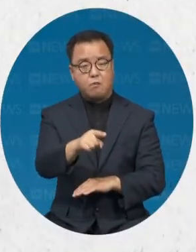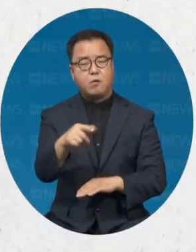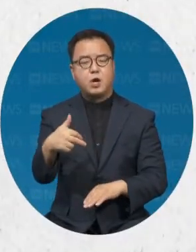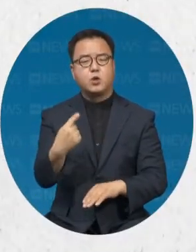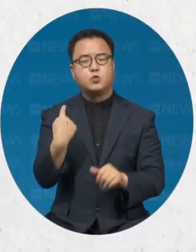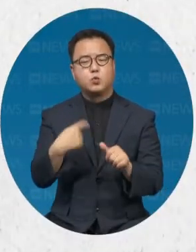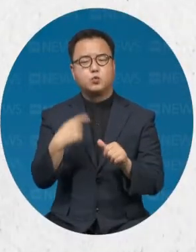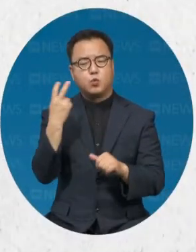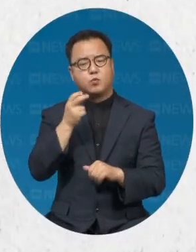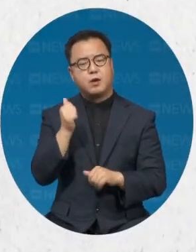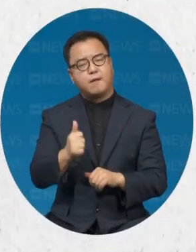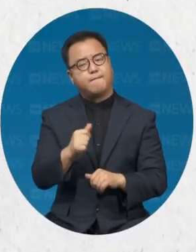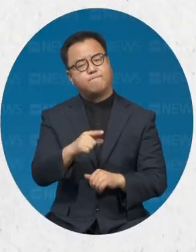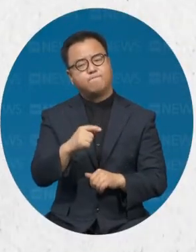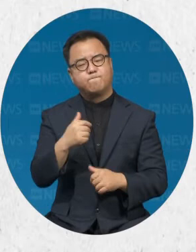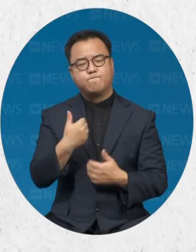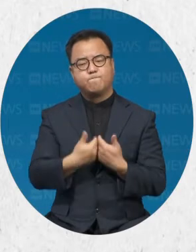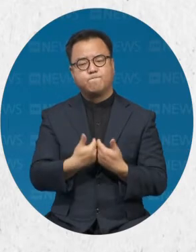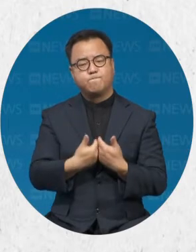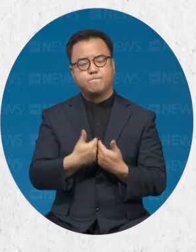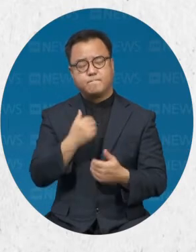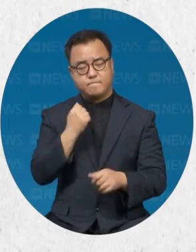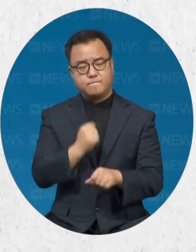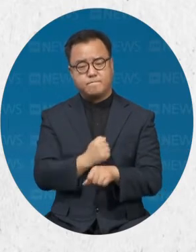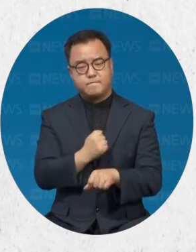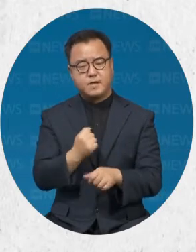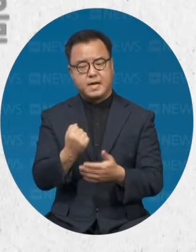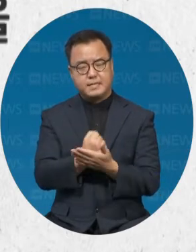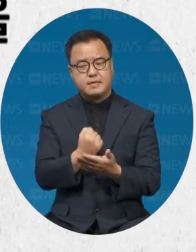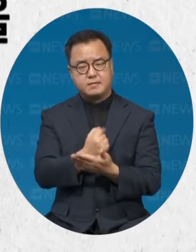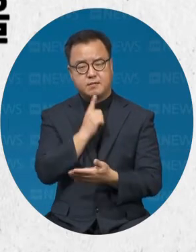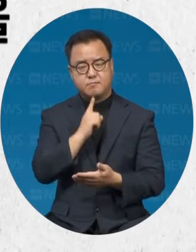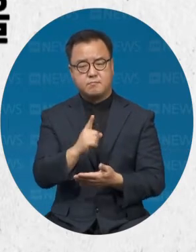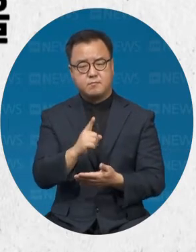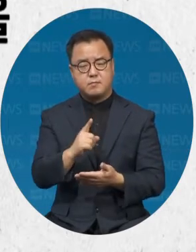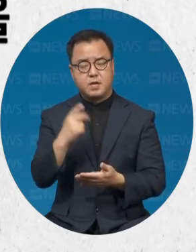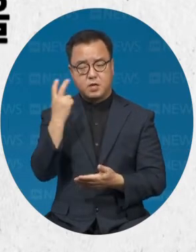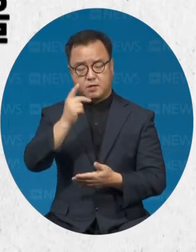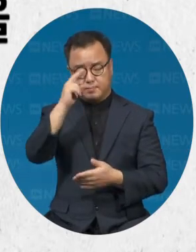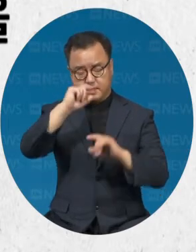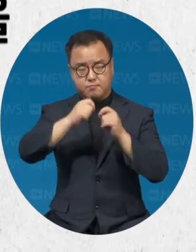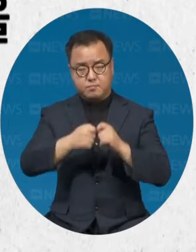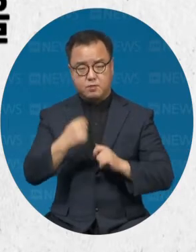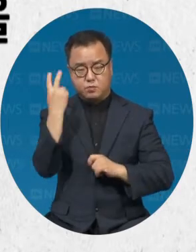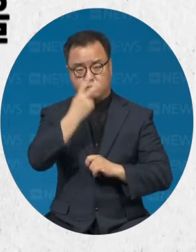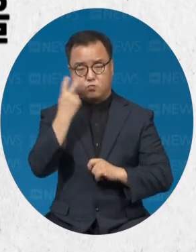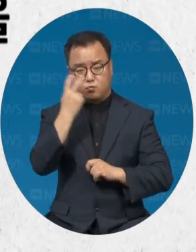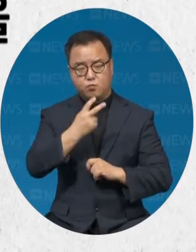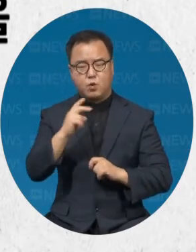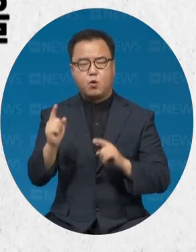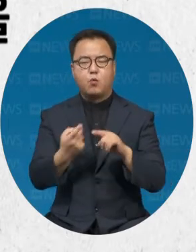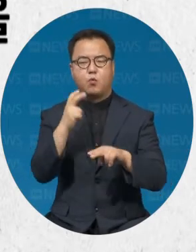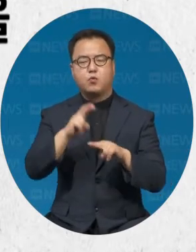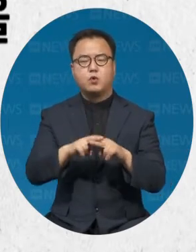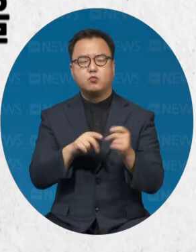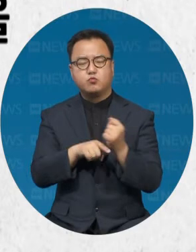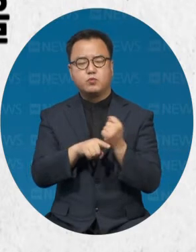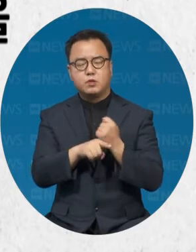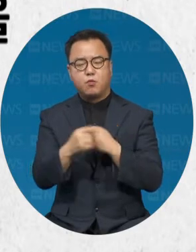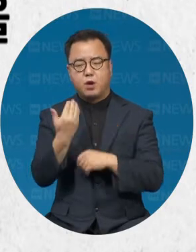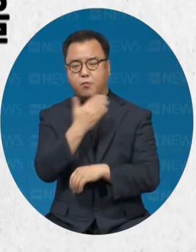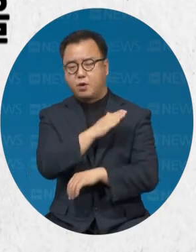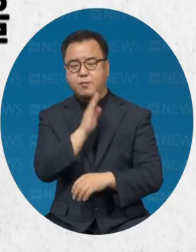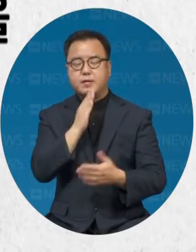이숙연 의 유감 이라면서 검찰이 수사 기록과 증거를 면밀히 검토해 공수 차가 외면한 진실을 밝혀줄 것으로